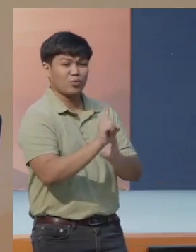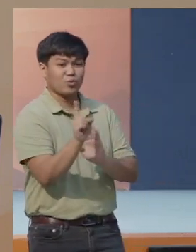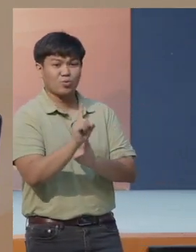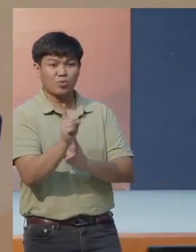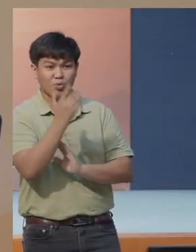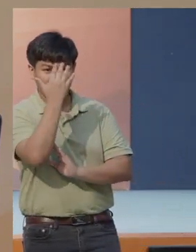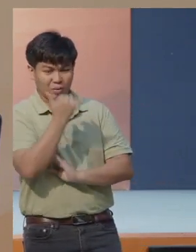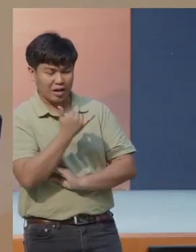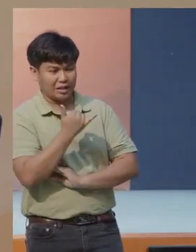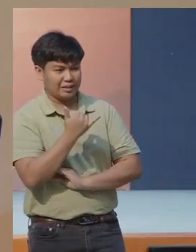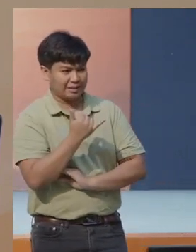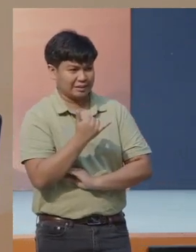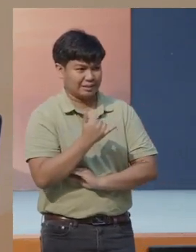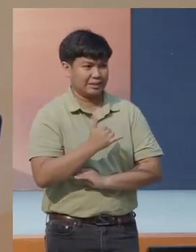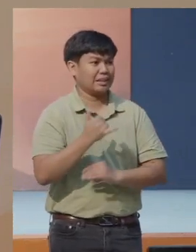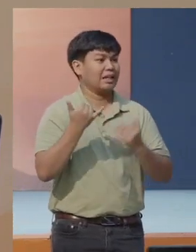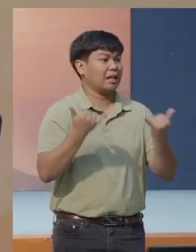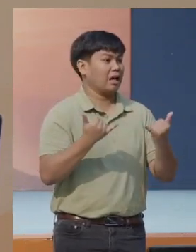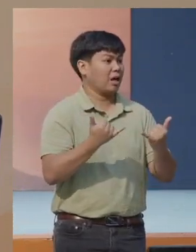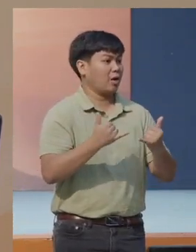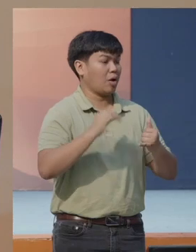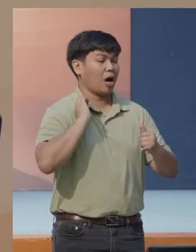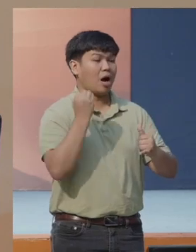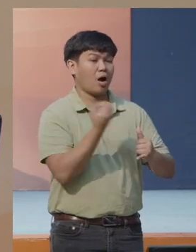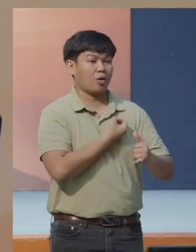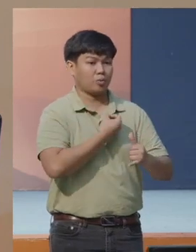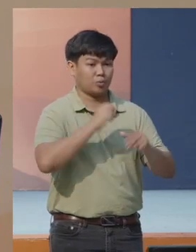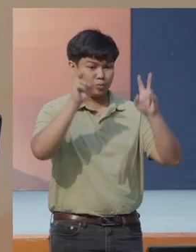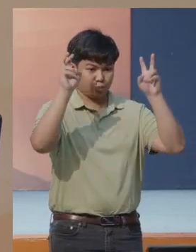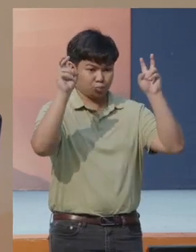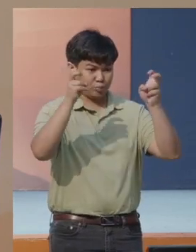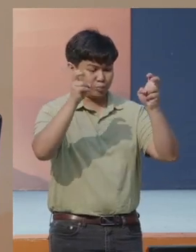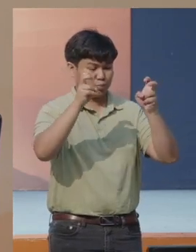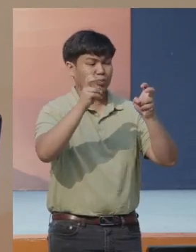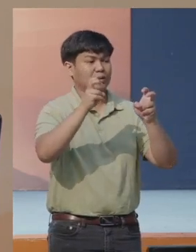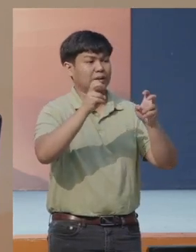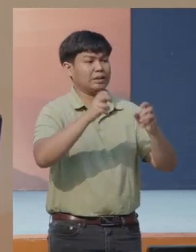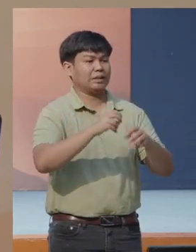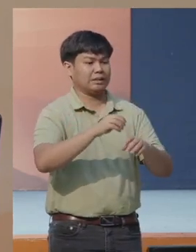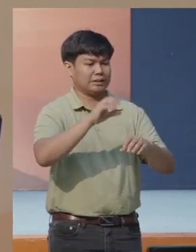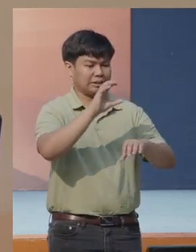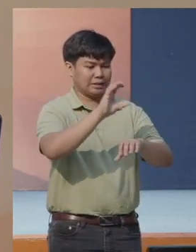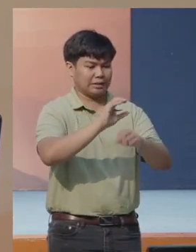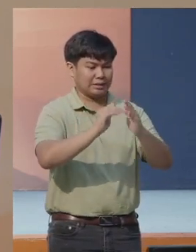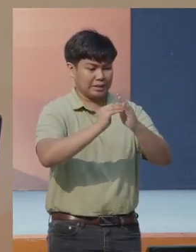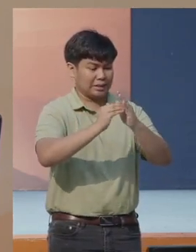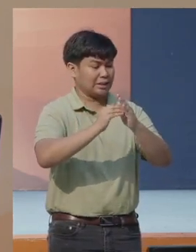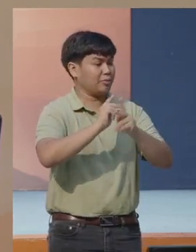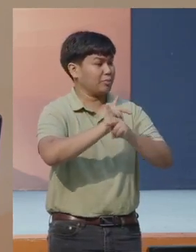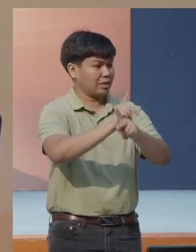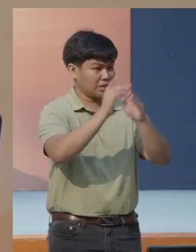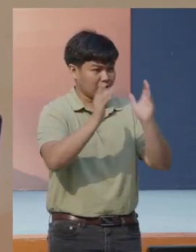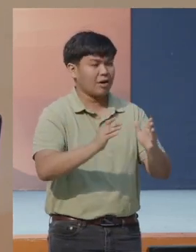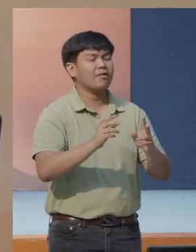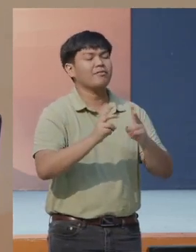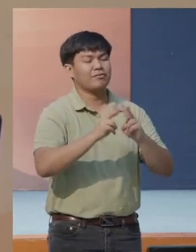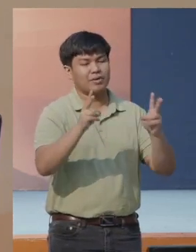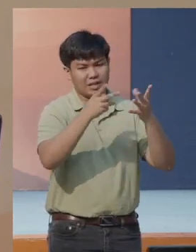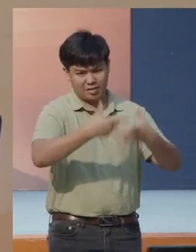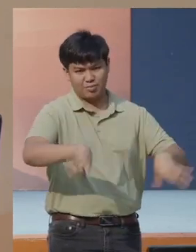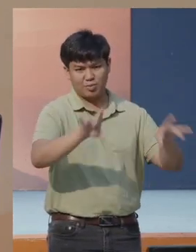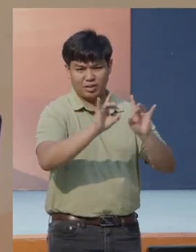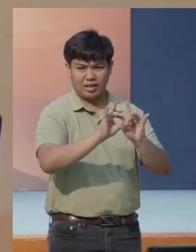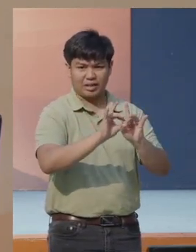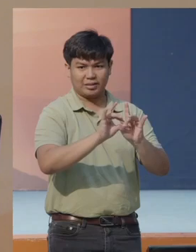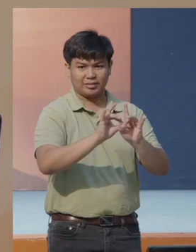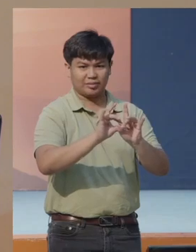why this topic today of the City of Refuge is important. Dahil yun